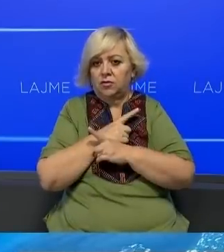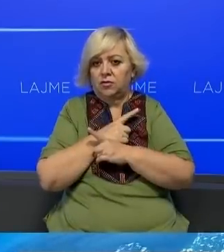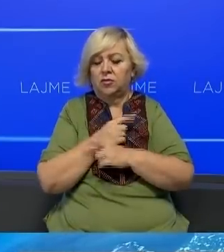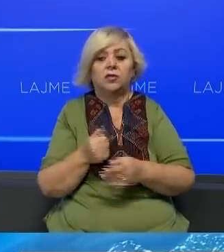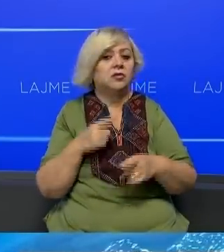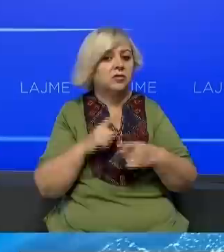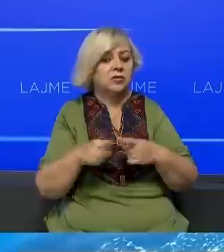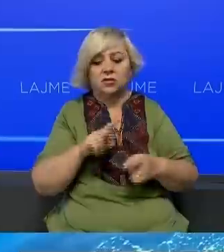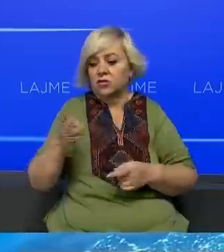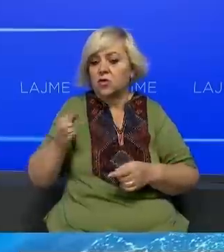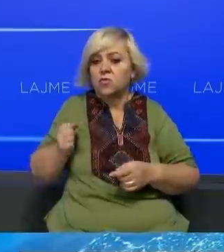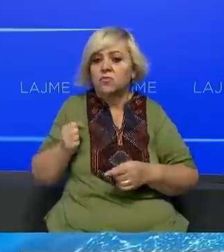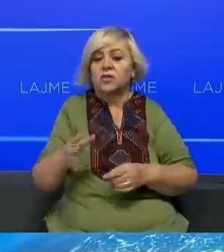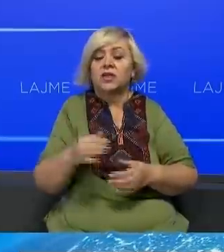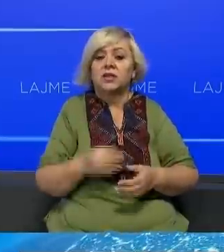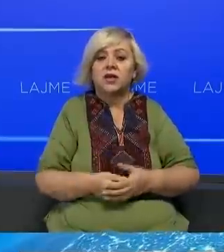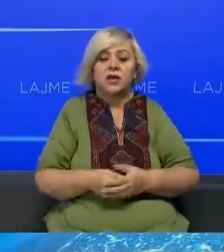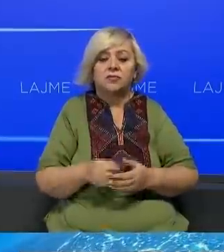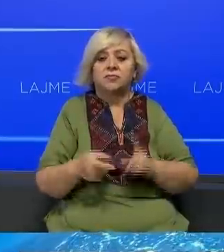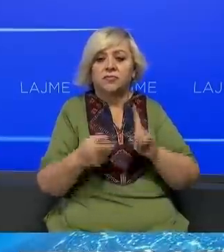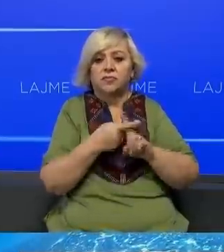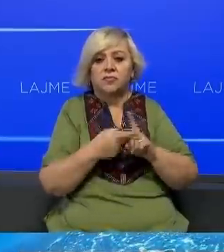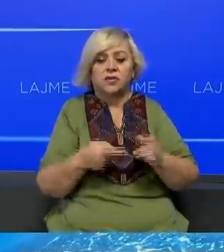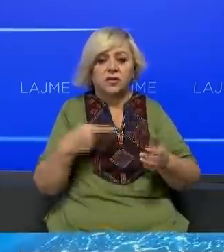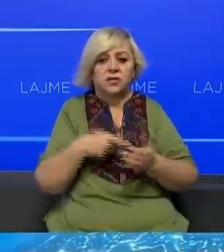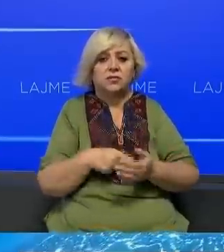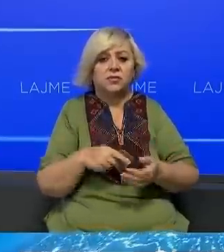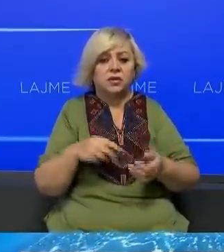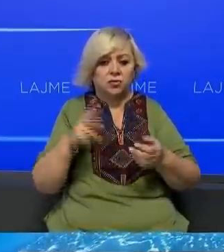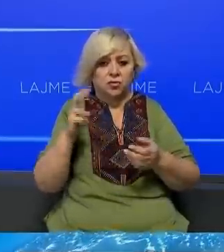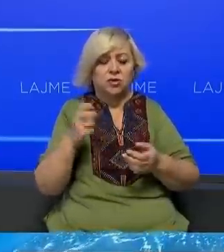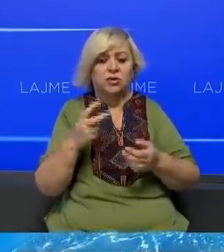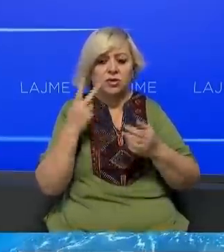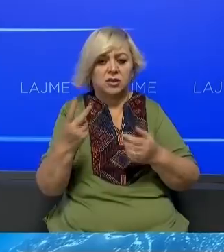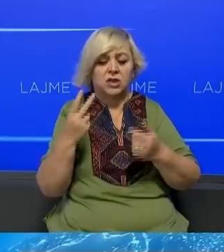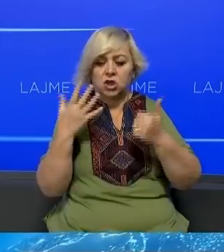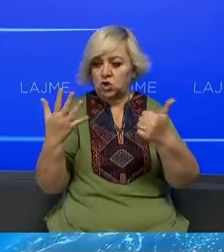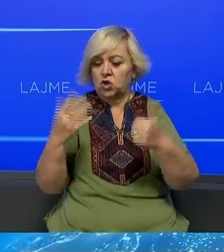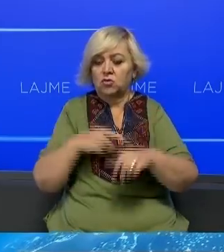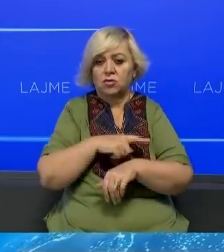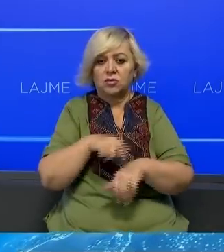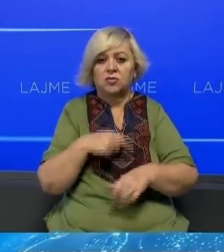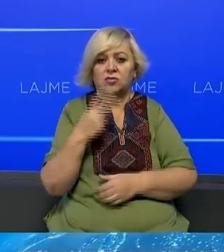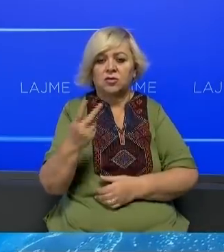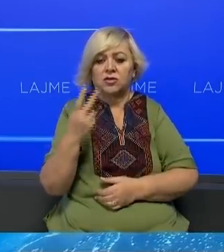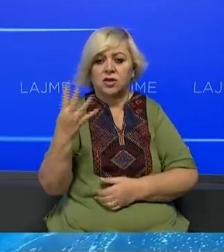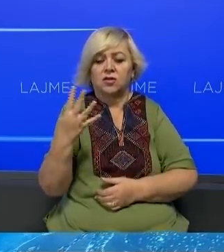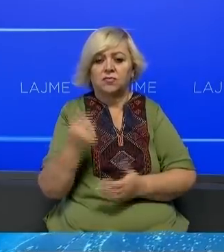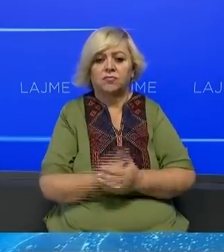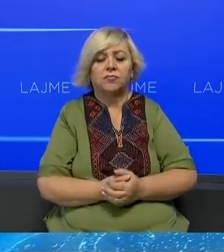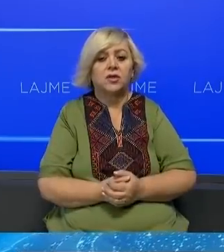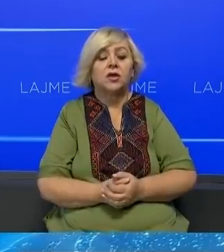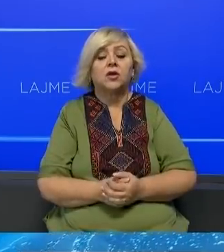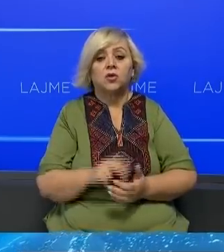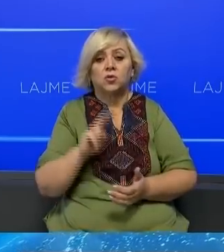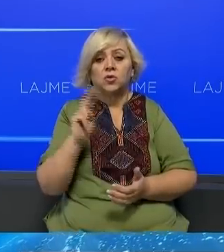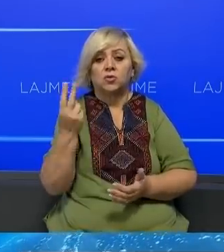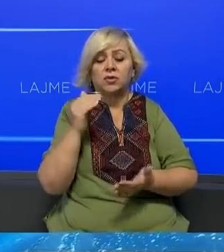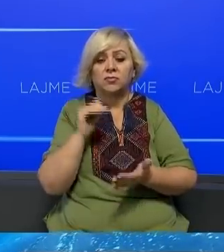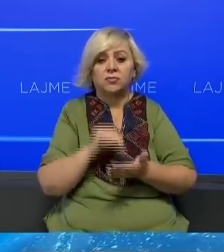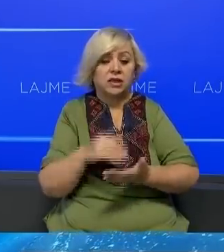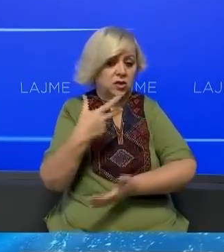ndërsa numri total i rasteve aktive ka rënë në 1226. Në 24 orët e fundit janë dhënë